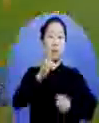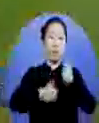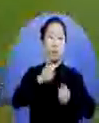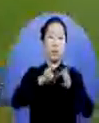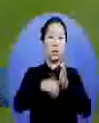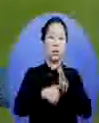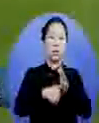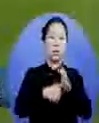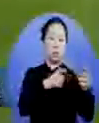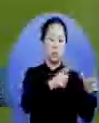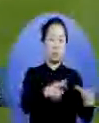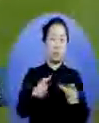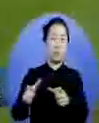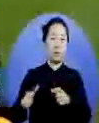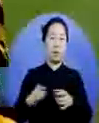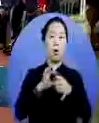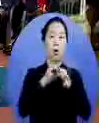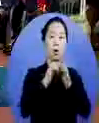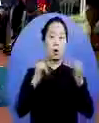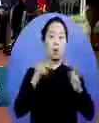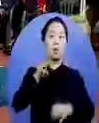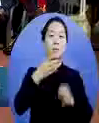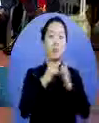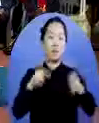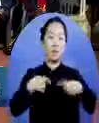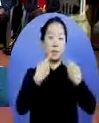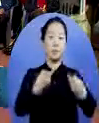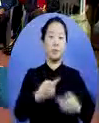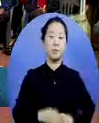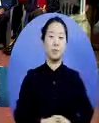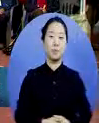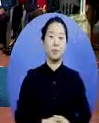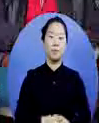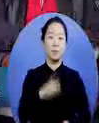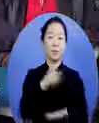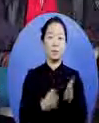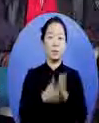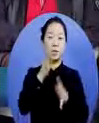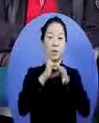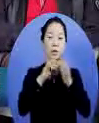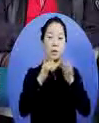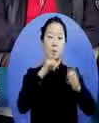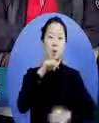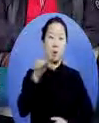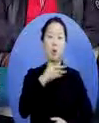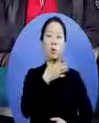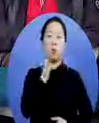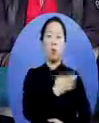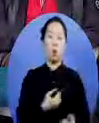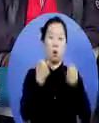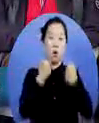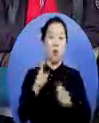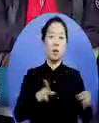이번 대회에는 눔 면 동별 선수와 관계자 300여명이 참석한 가운데 열렸습니다 천안시 관계자는 노인들의